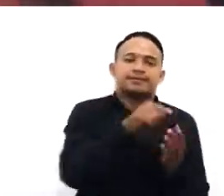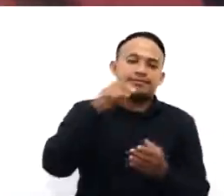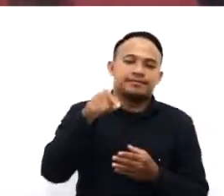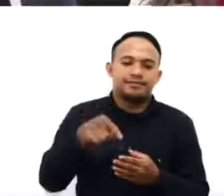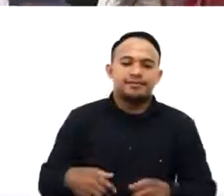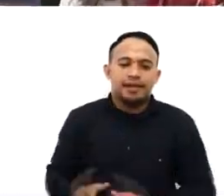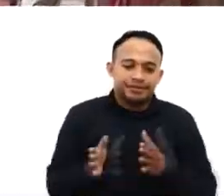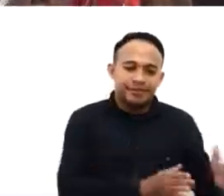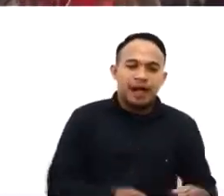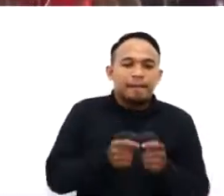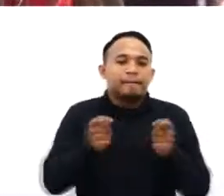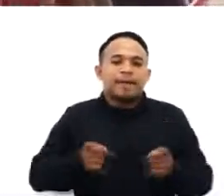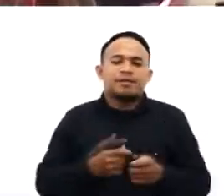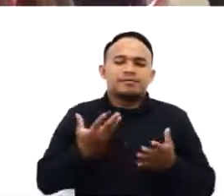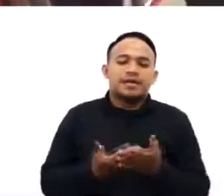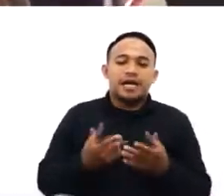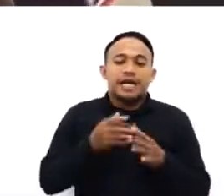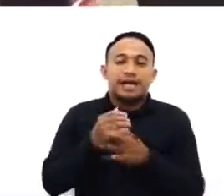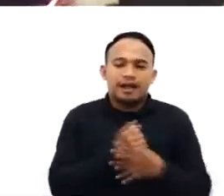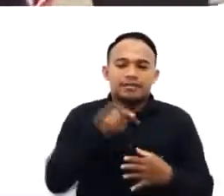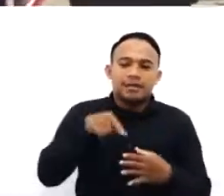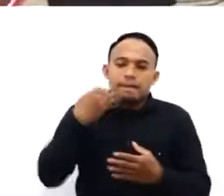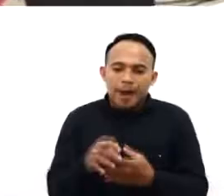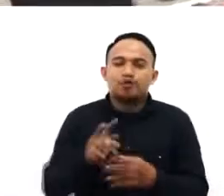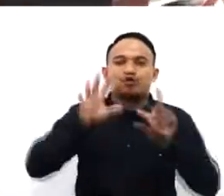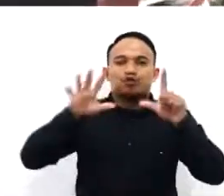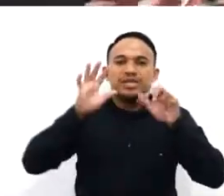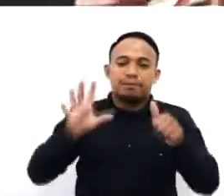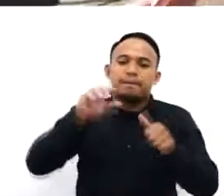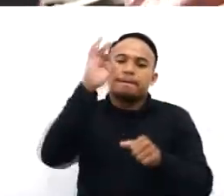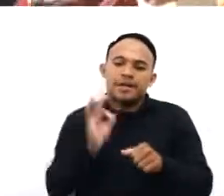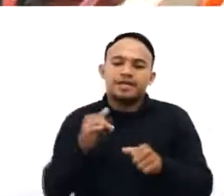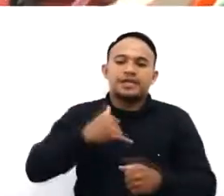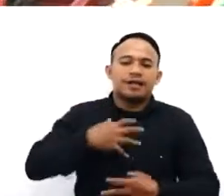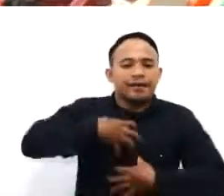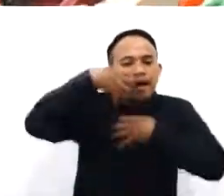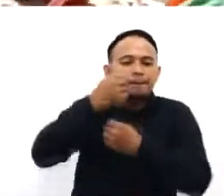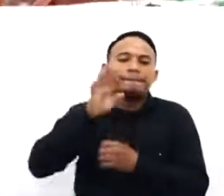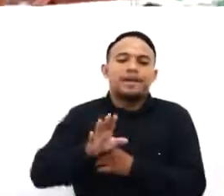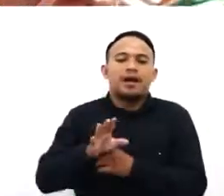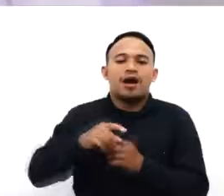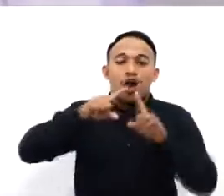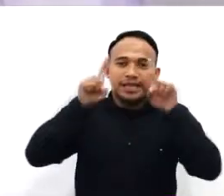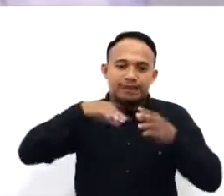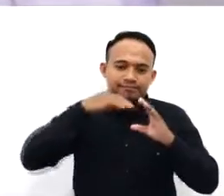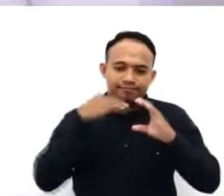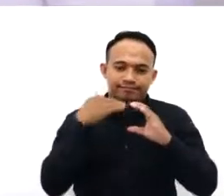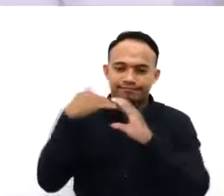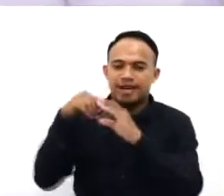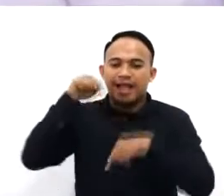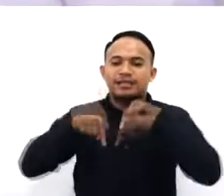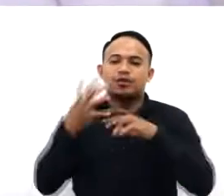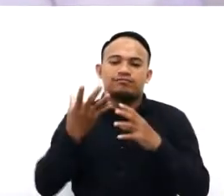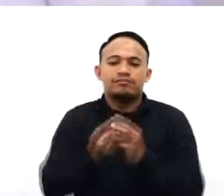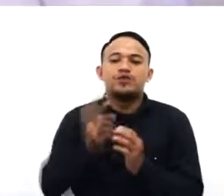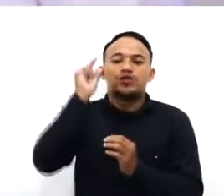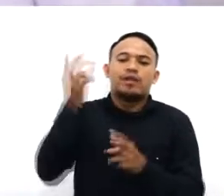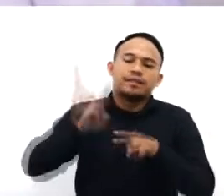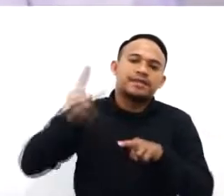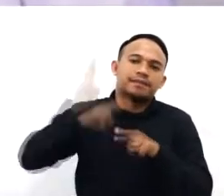menyisakan pekerjaan finishing pada beberapa bagian. Tempat pemasaran ikan ini baru